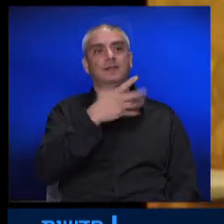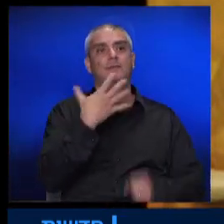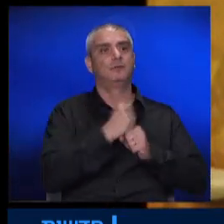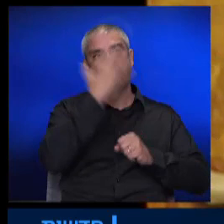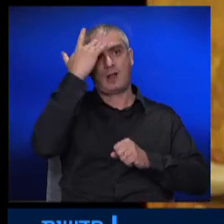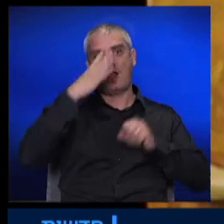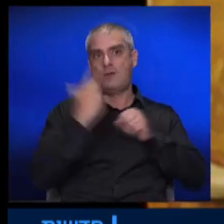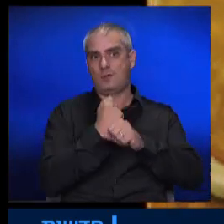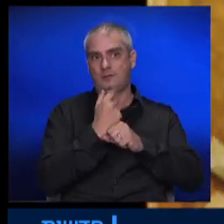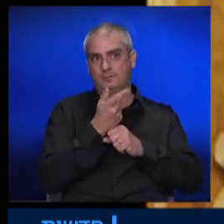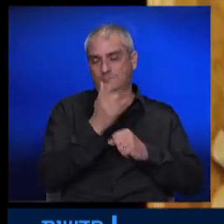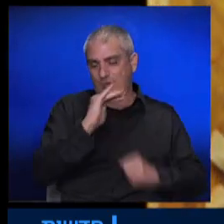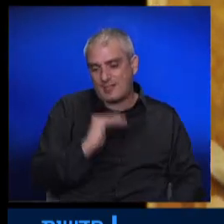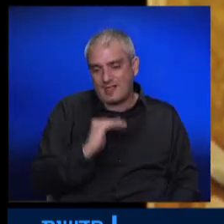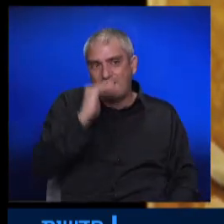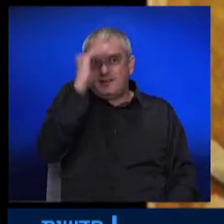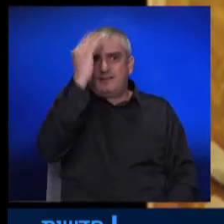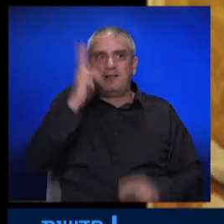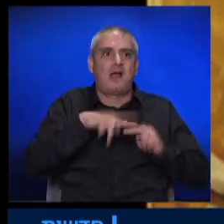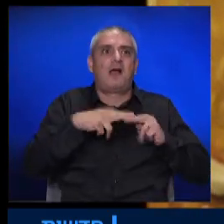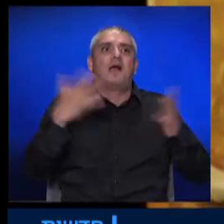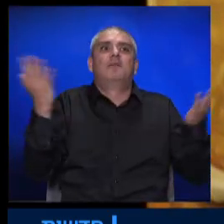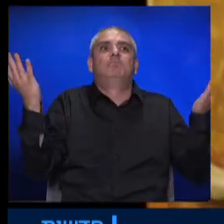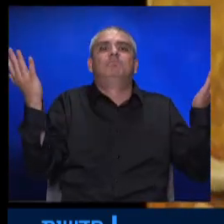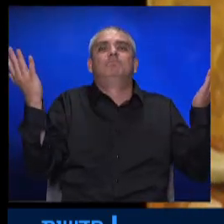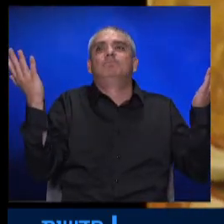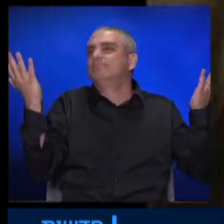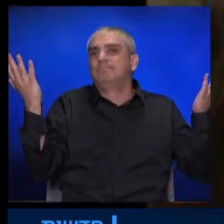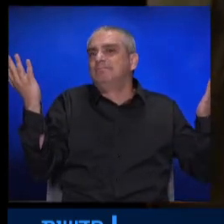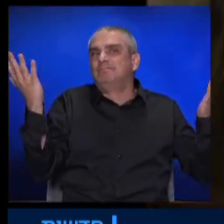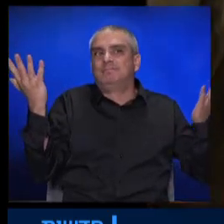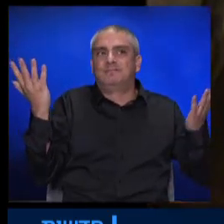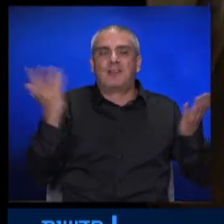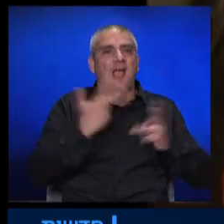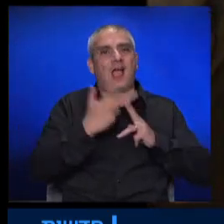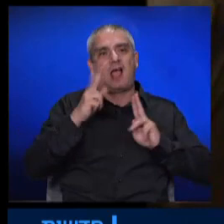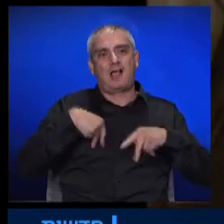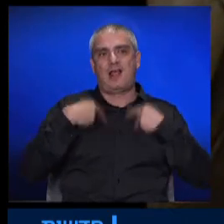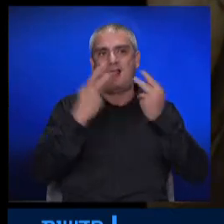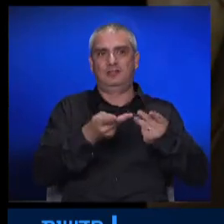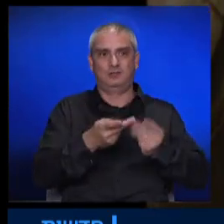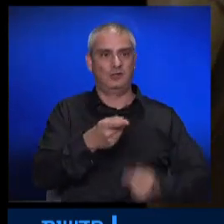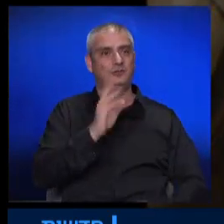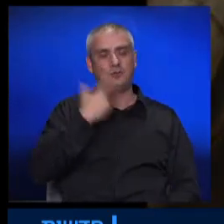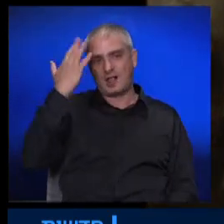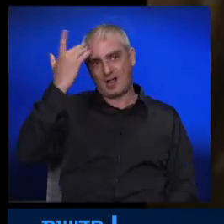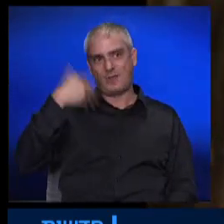קטן, אז אחרי זה, אתה יודע, אתה רק יכול לחזור על זה. יש לי חלום ילדות להיות טייס,